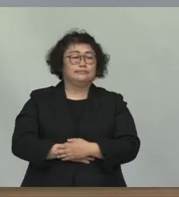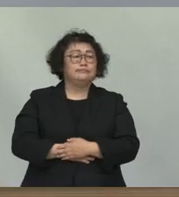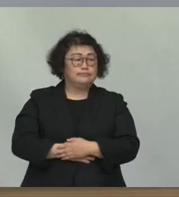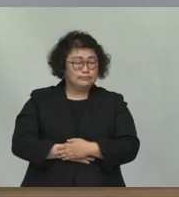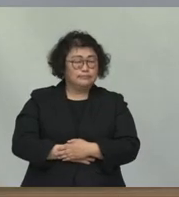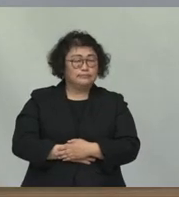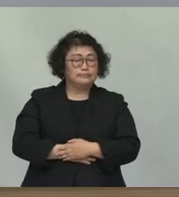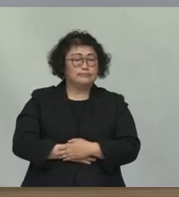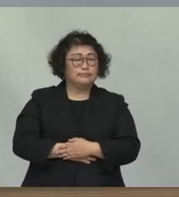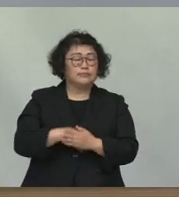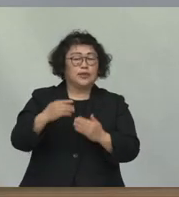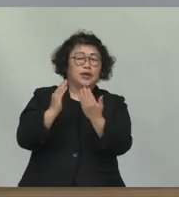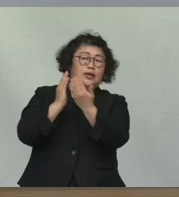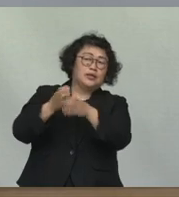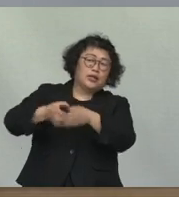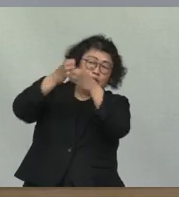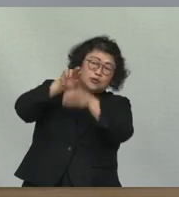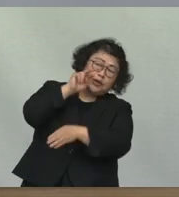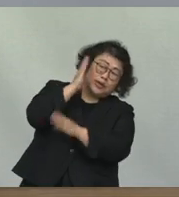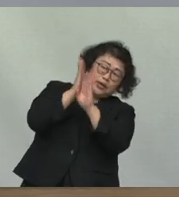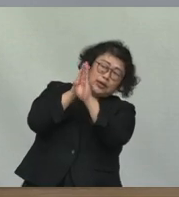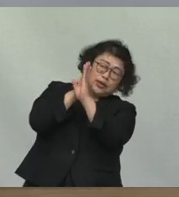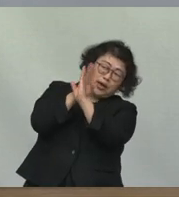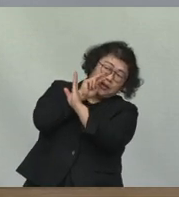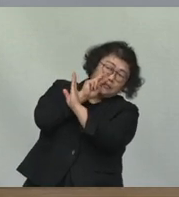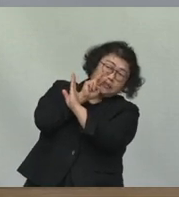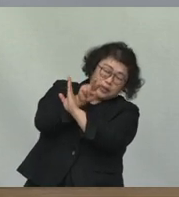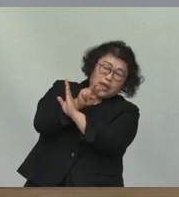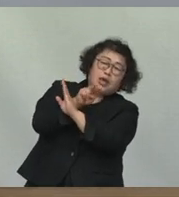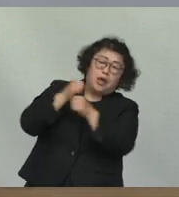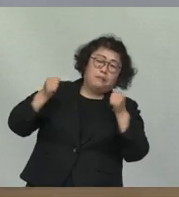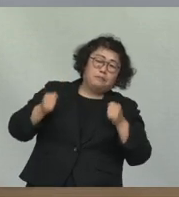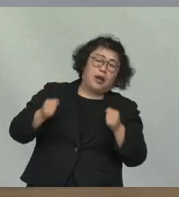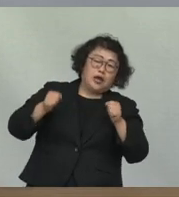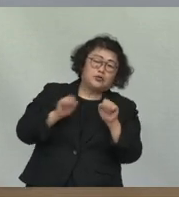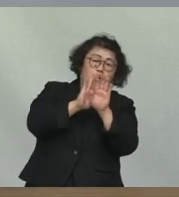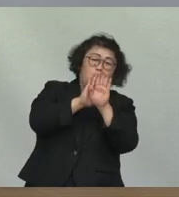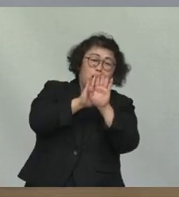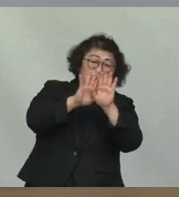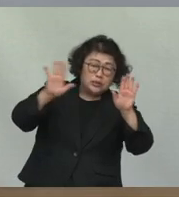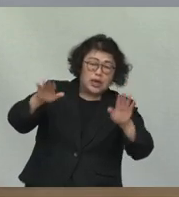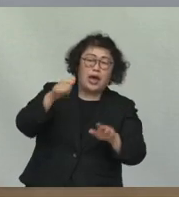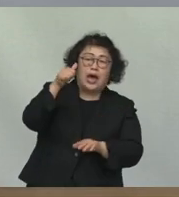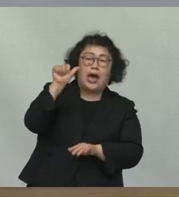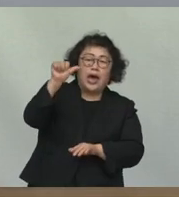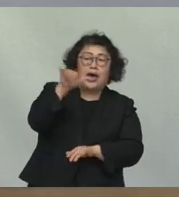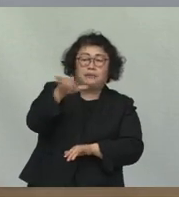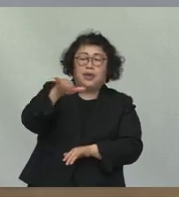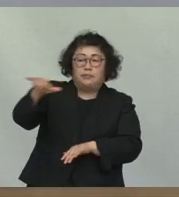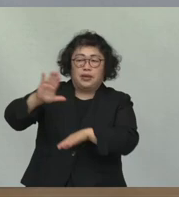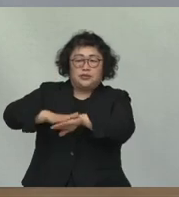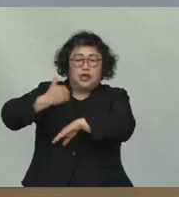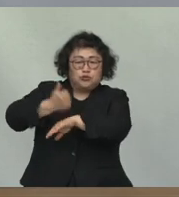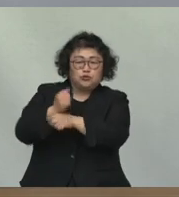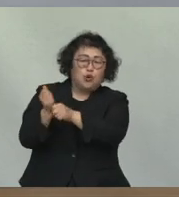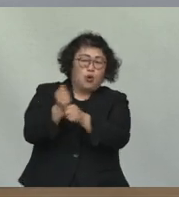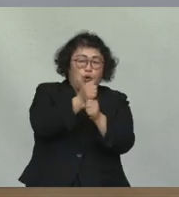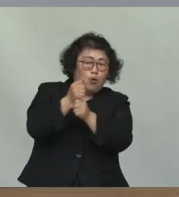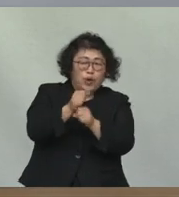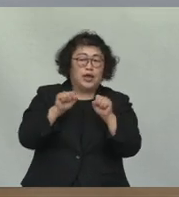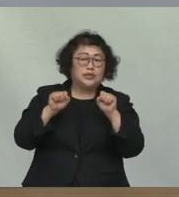電柱の陰でマラソンの阿部選手を応援